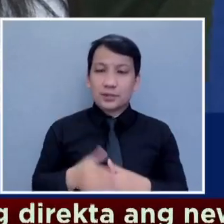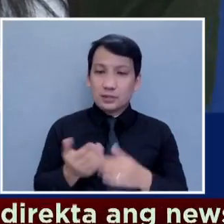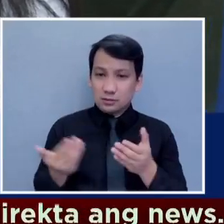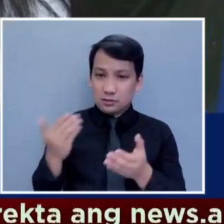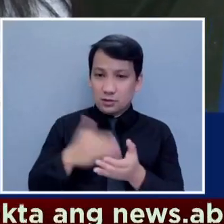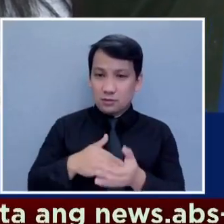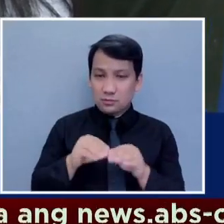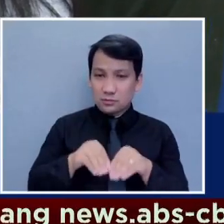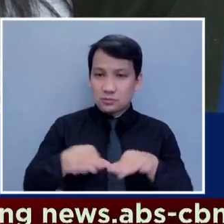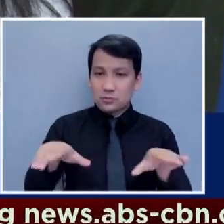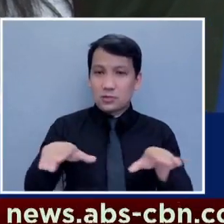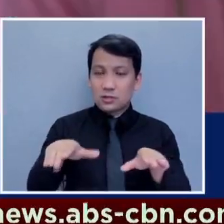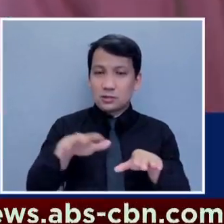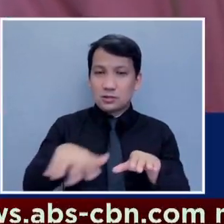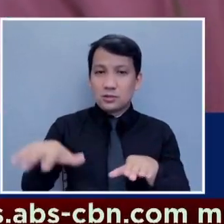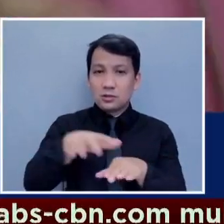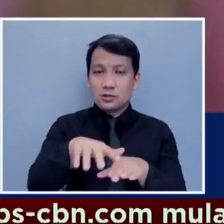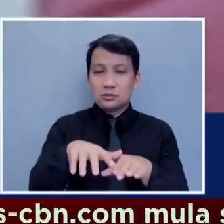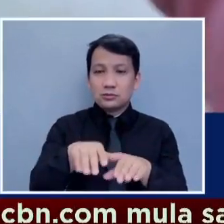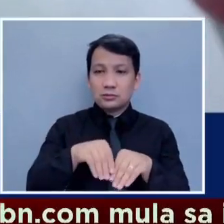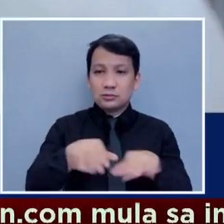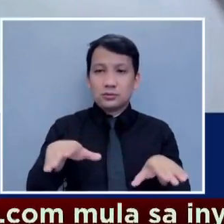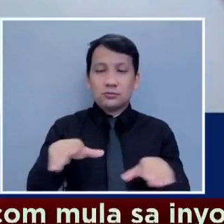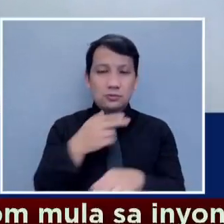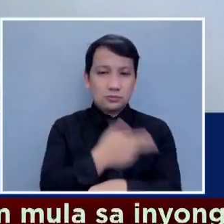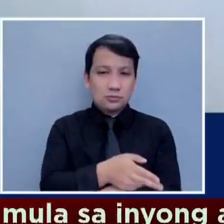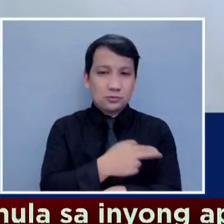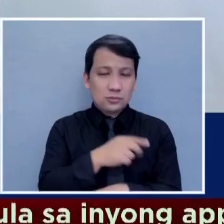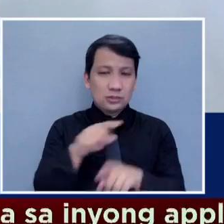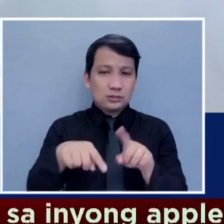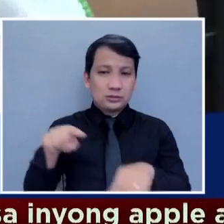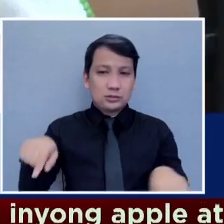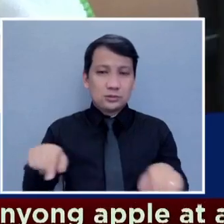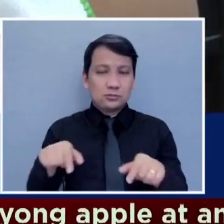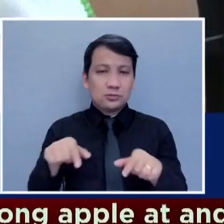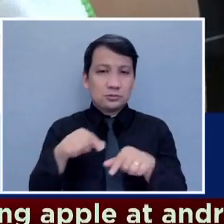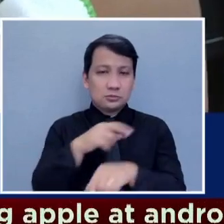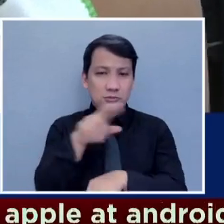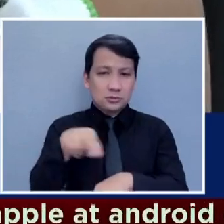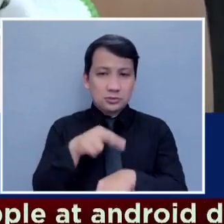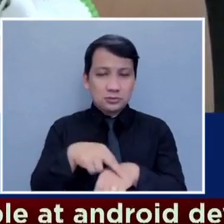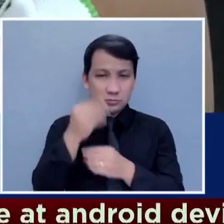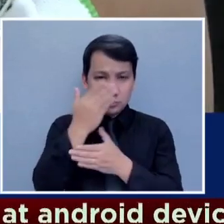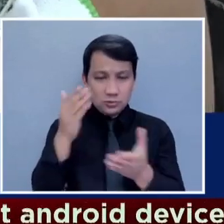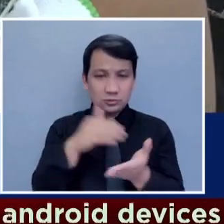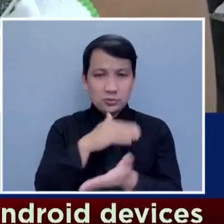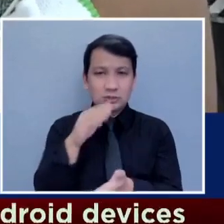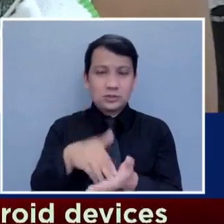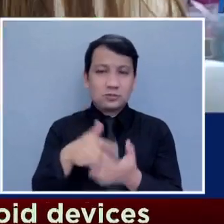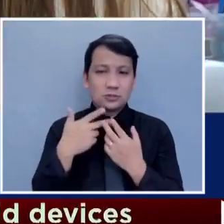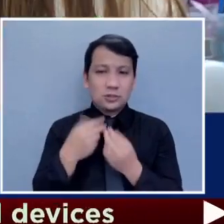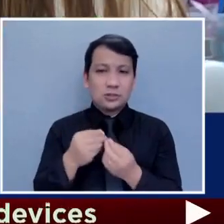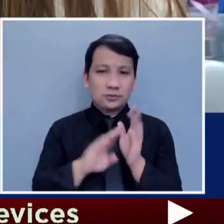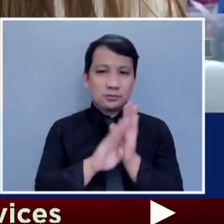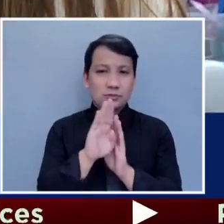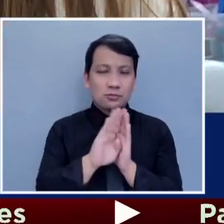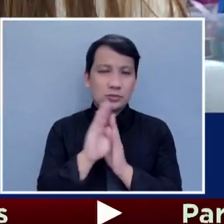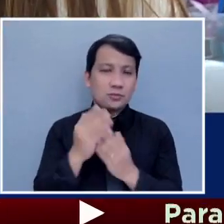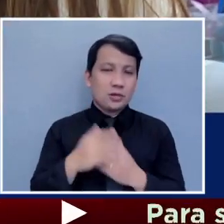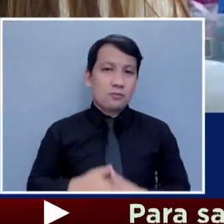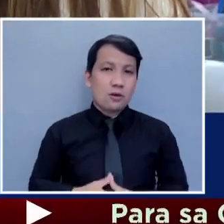idaraos ang nationwide initial rollout sa mga ospital sa iba't ibang rehiyon na tutukuyin ng Centers for Health Development.